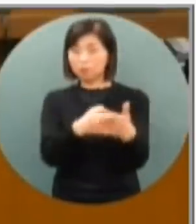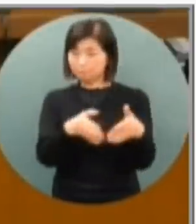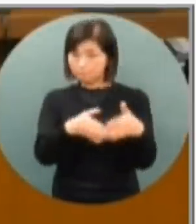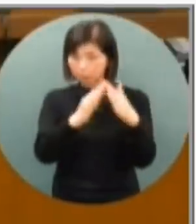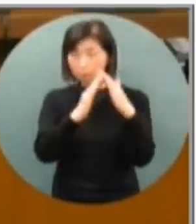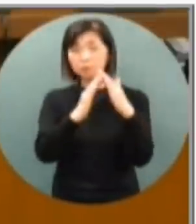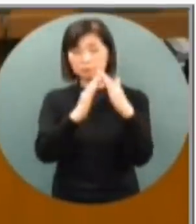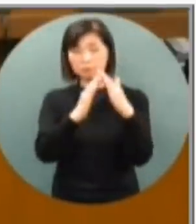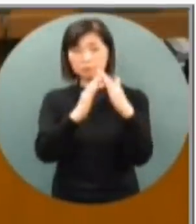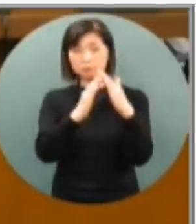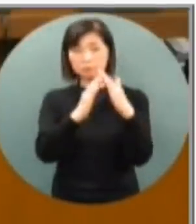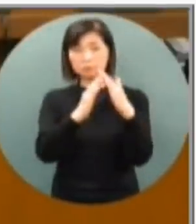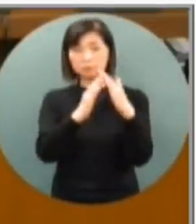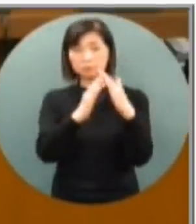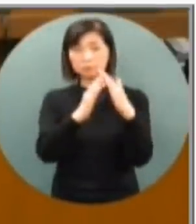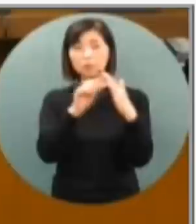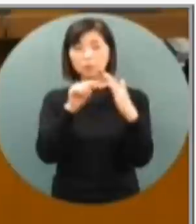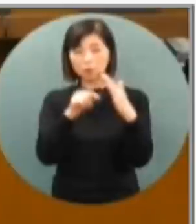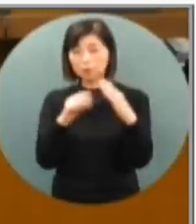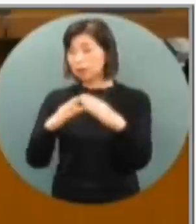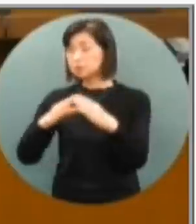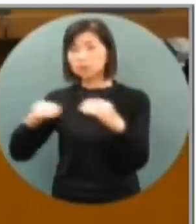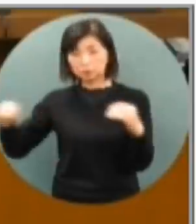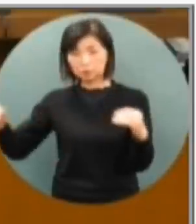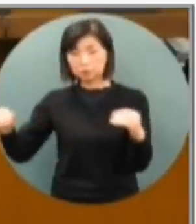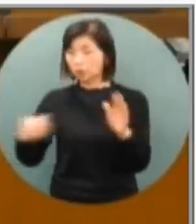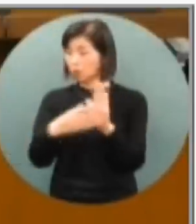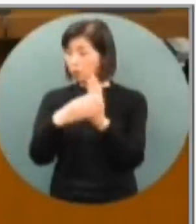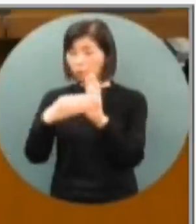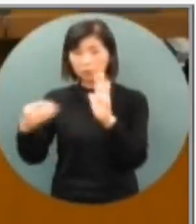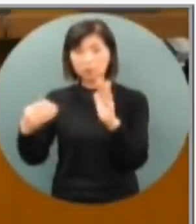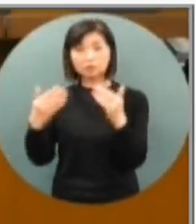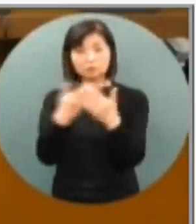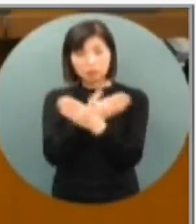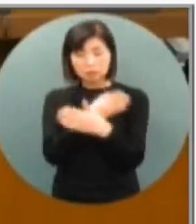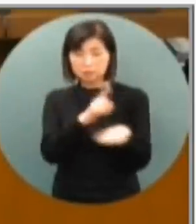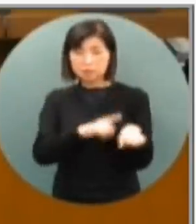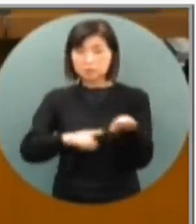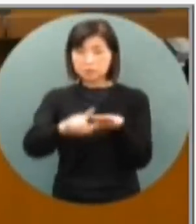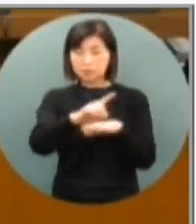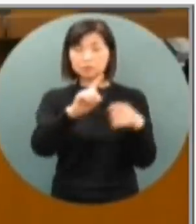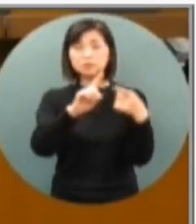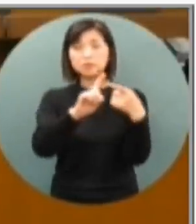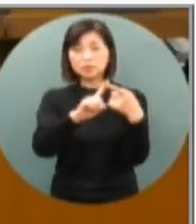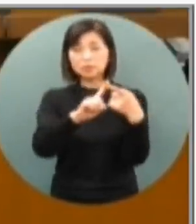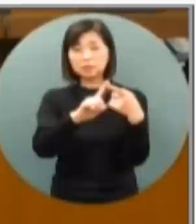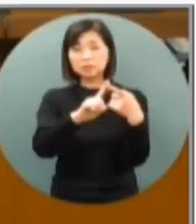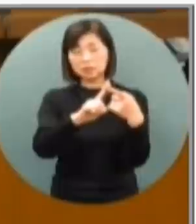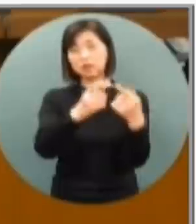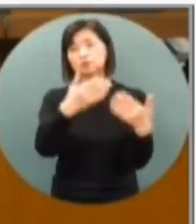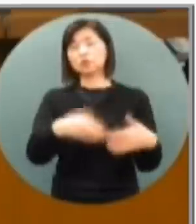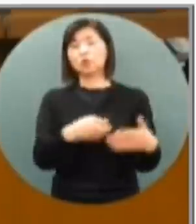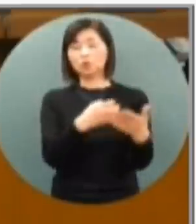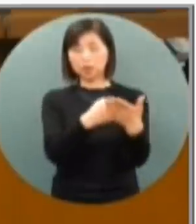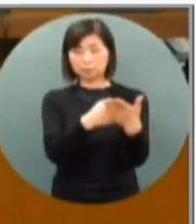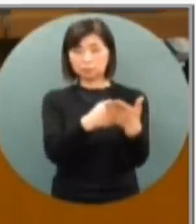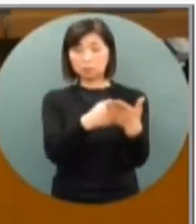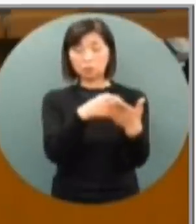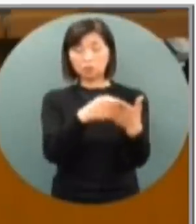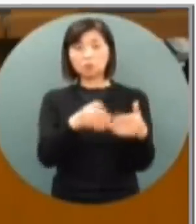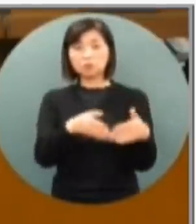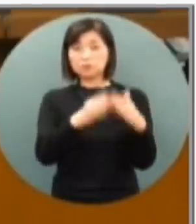全国の、まあ、いわばモデルにもなるような先進的なものでございました。まあ、この制定の時